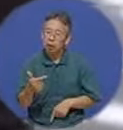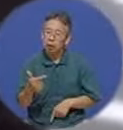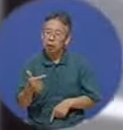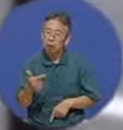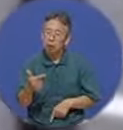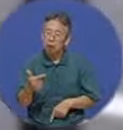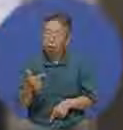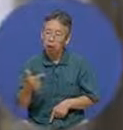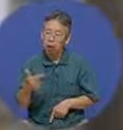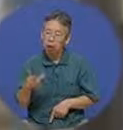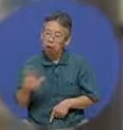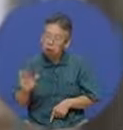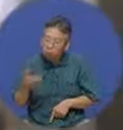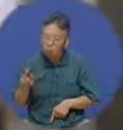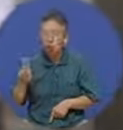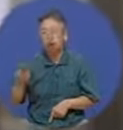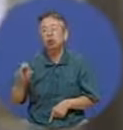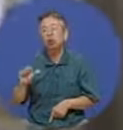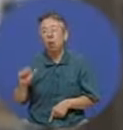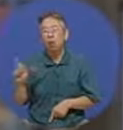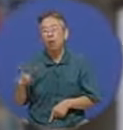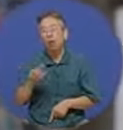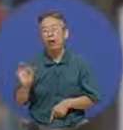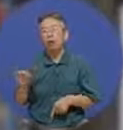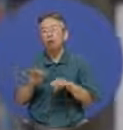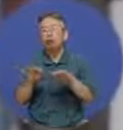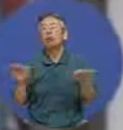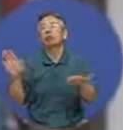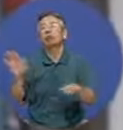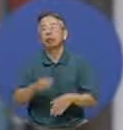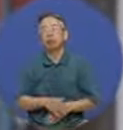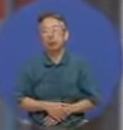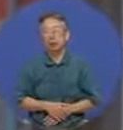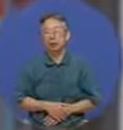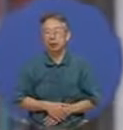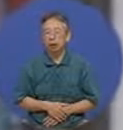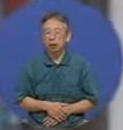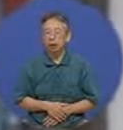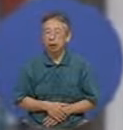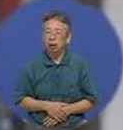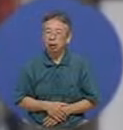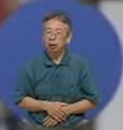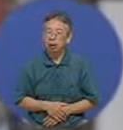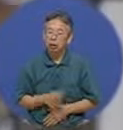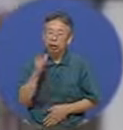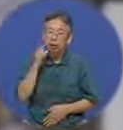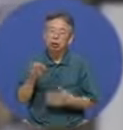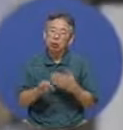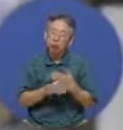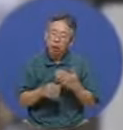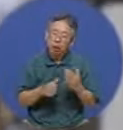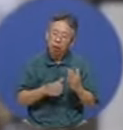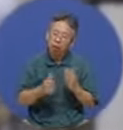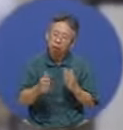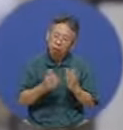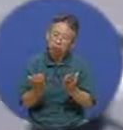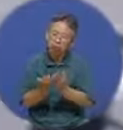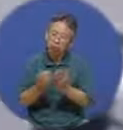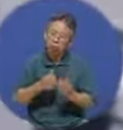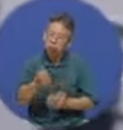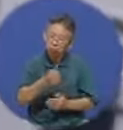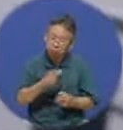番それで 25% ぐらいあるんだそうですね。 子どもたち首からかけてますね。 で、まあね、例えば通学の時なんかね、